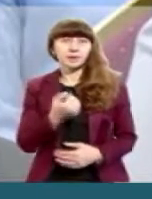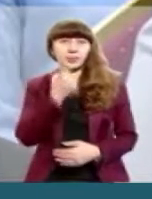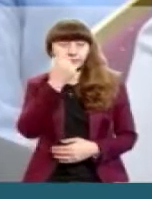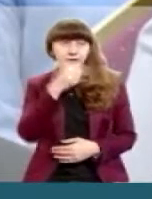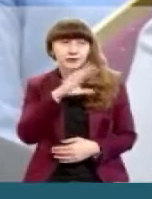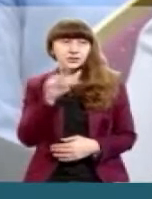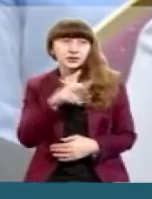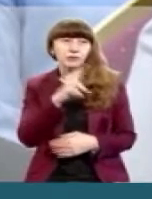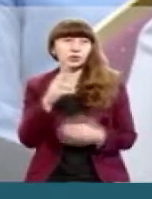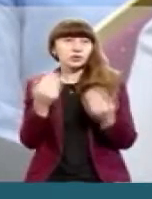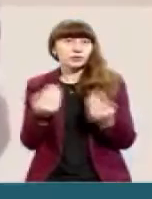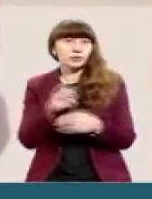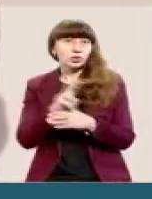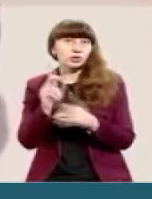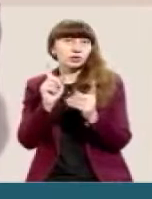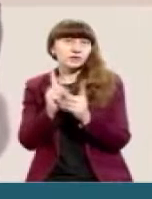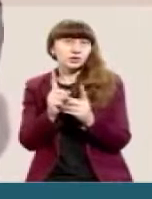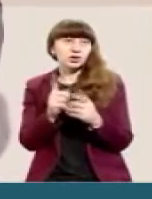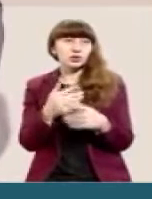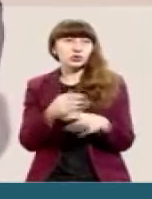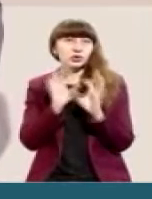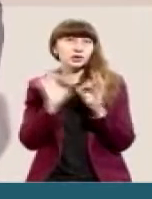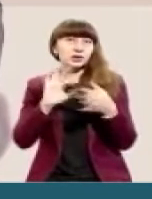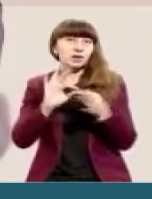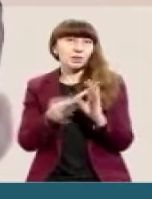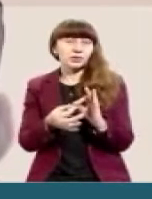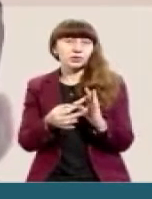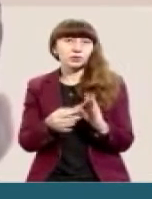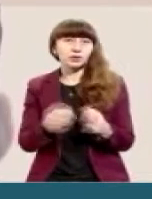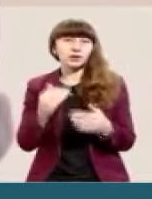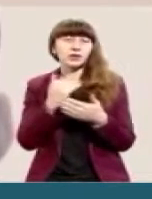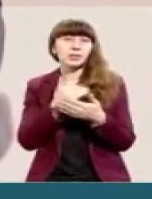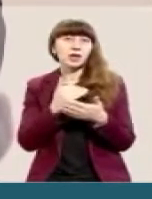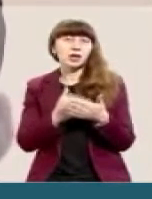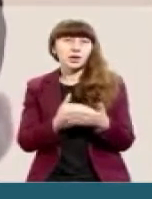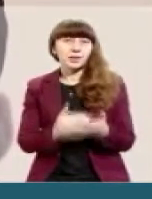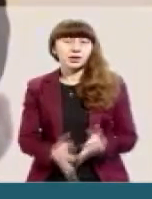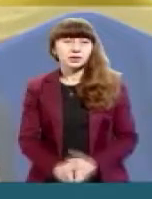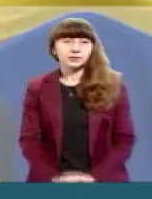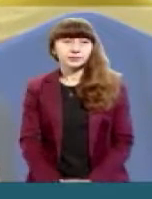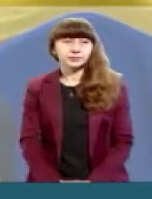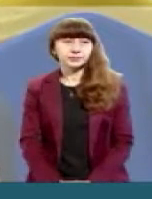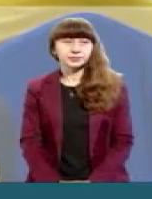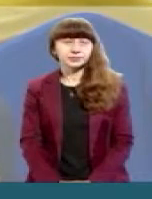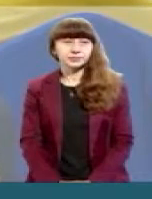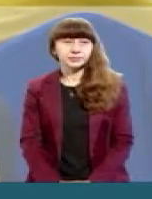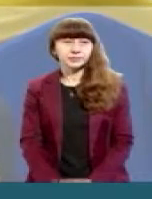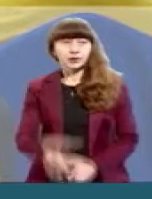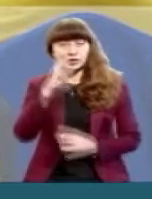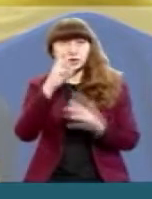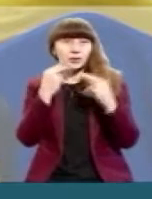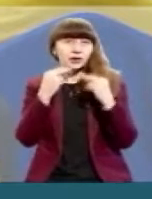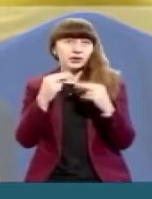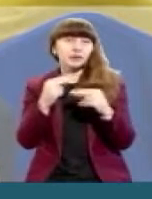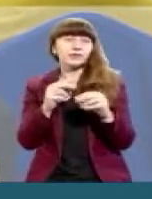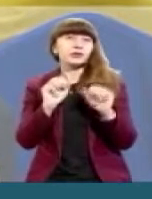жер, жас отбасы, жас шаңырақ секілді бағдарламалар қол жетімді. Мысалға жас шаңырақ бағдарламасын барлық қазақстандықтардың баспаналы